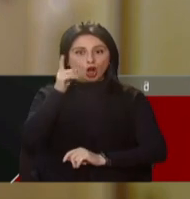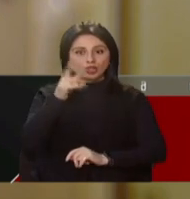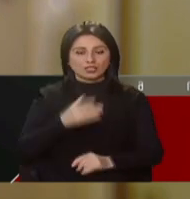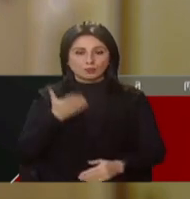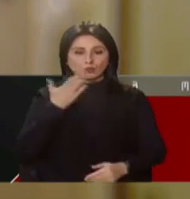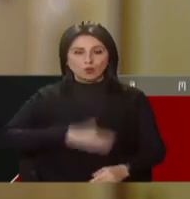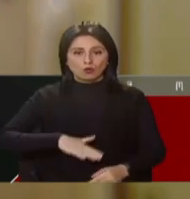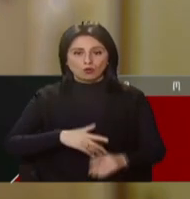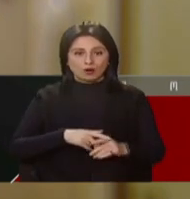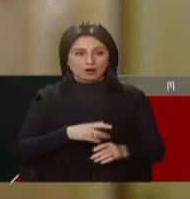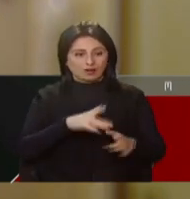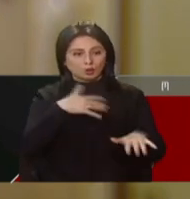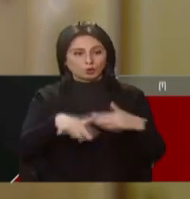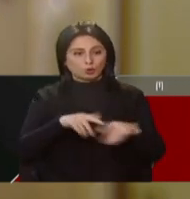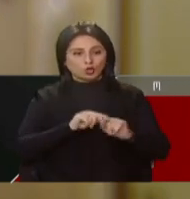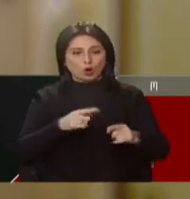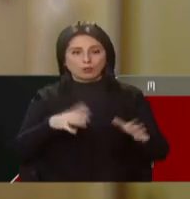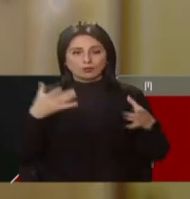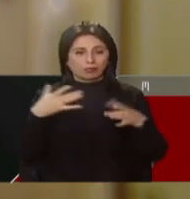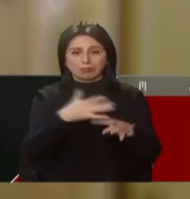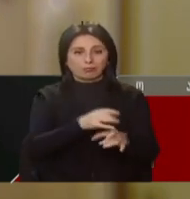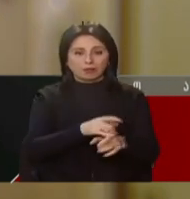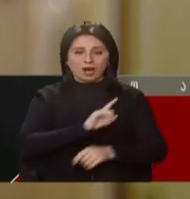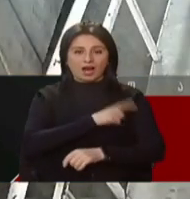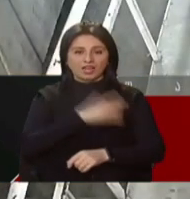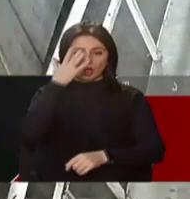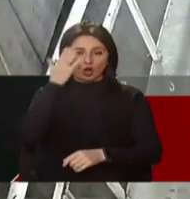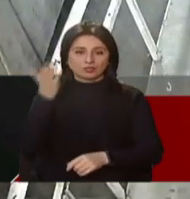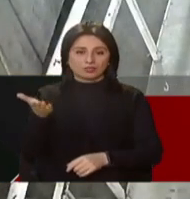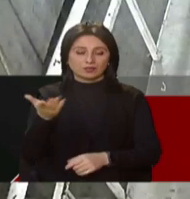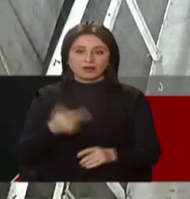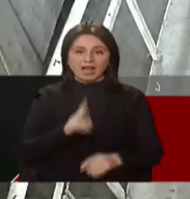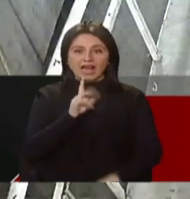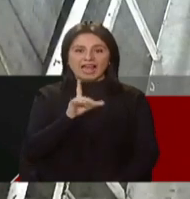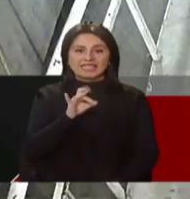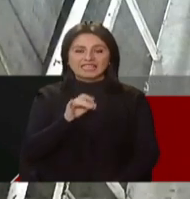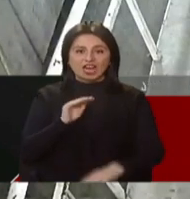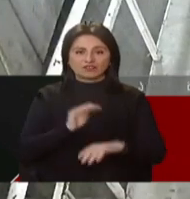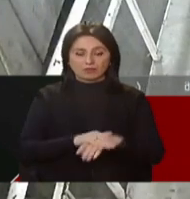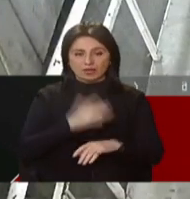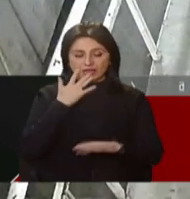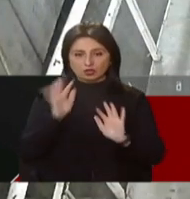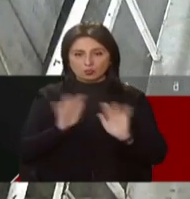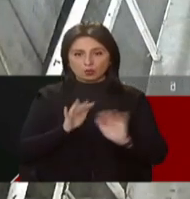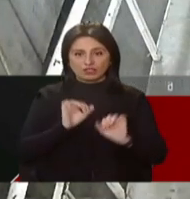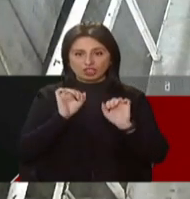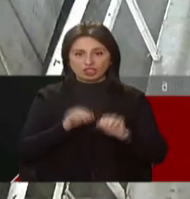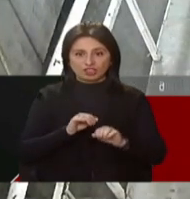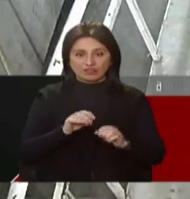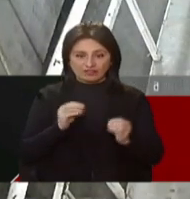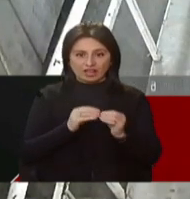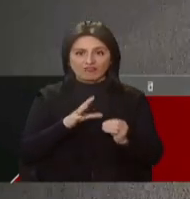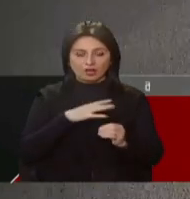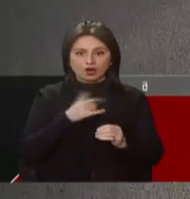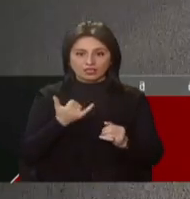mrat să prometat da sus deba opoziția, mi-o prometat ca zlier deva, oțneba. Isrom Kezerashvilis faktori naționalul მოძრაობაში შესაძლოა კლავიღოს